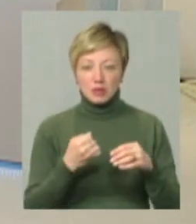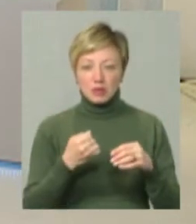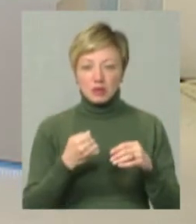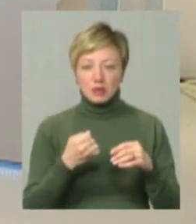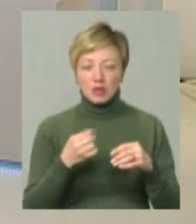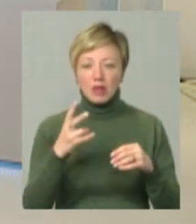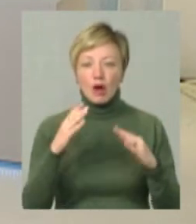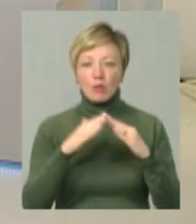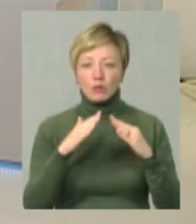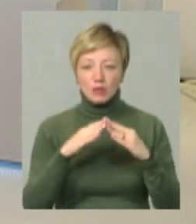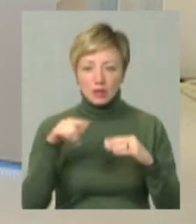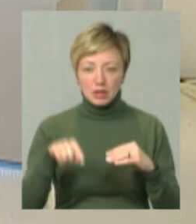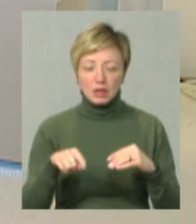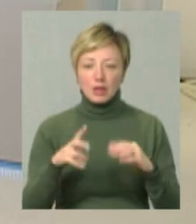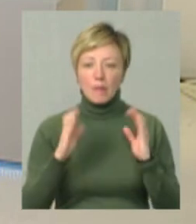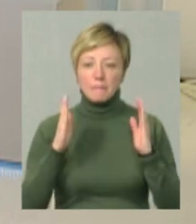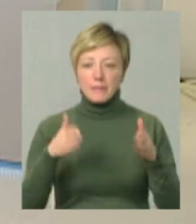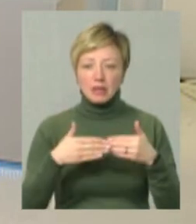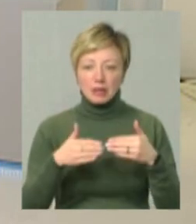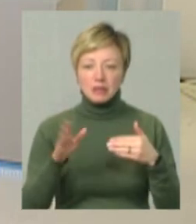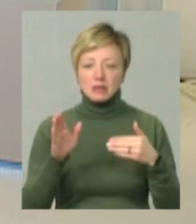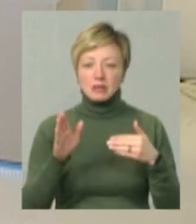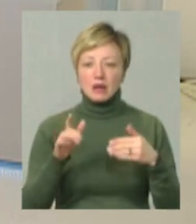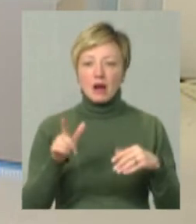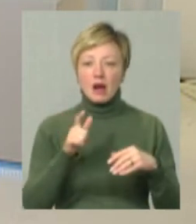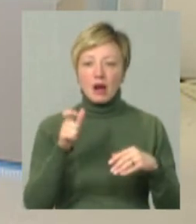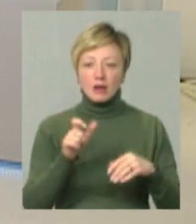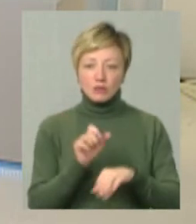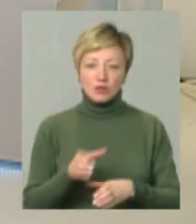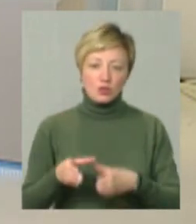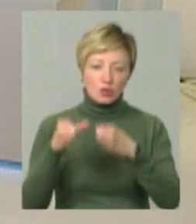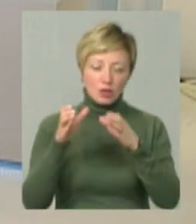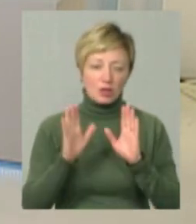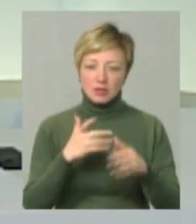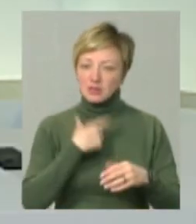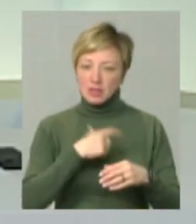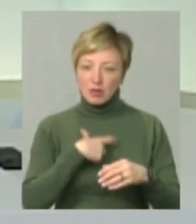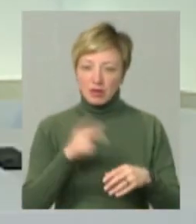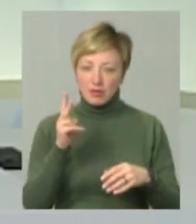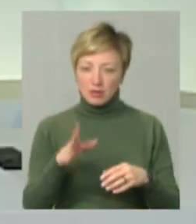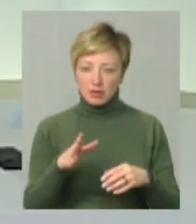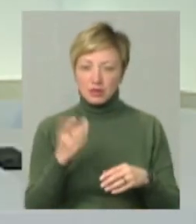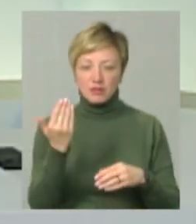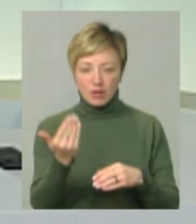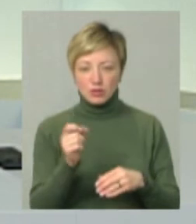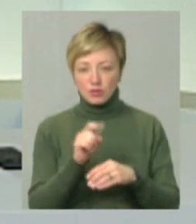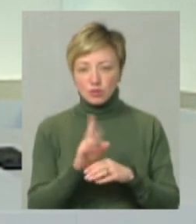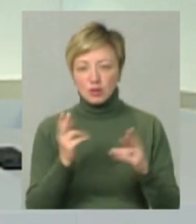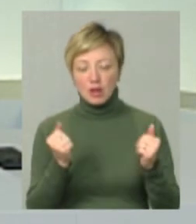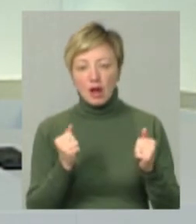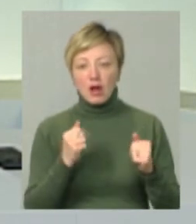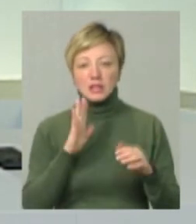закривати вентилі на будинки, на під'їзди, на газові стояки, Оскільки... Тоже функція, напевно, ваша, так? Так,